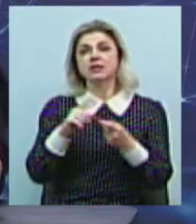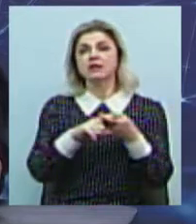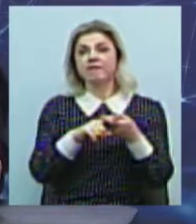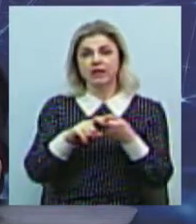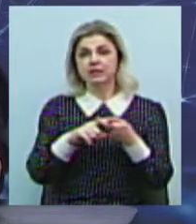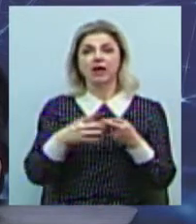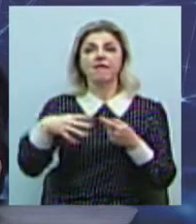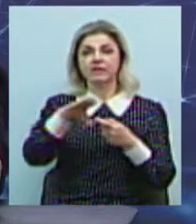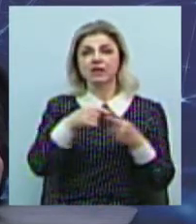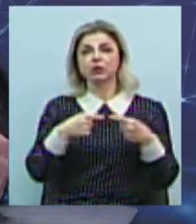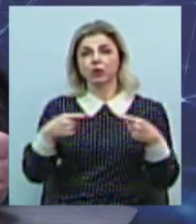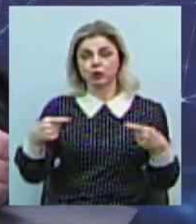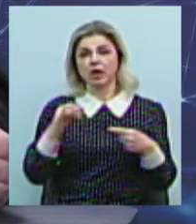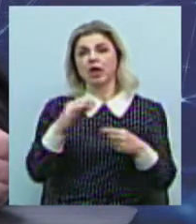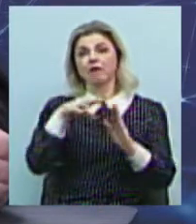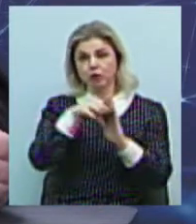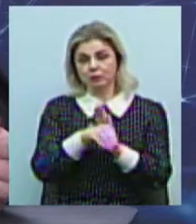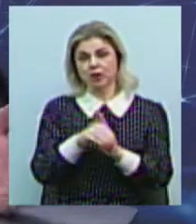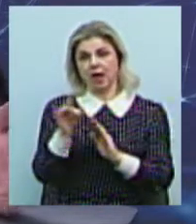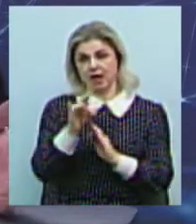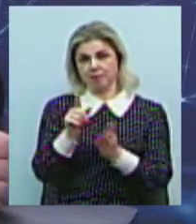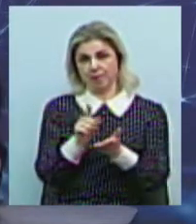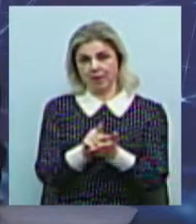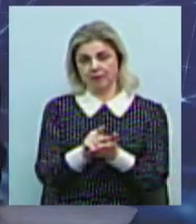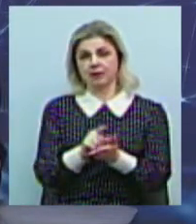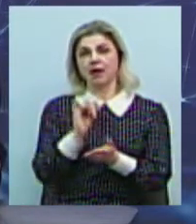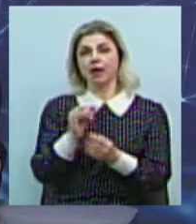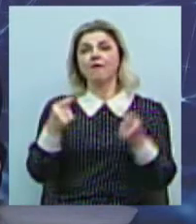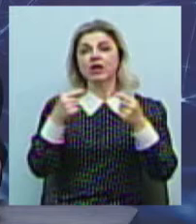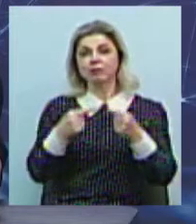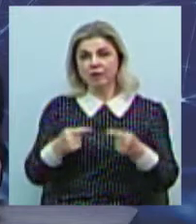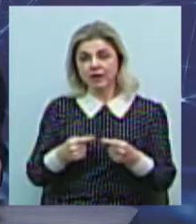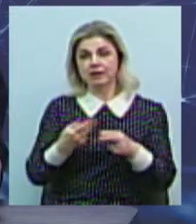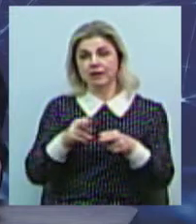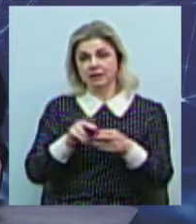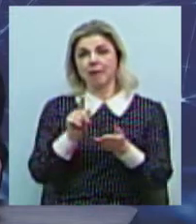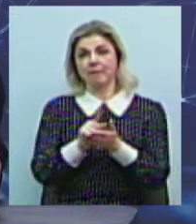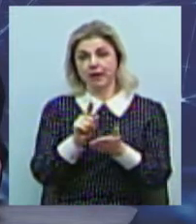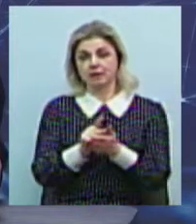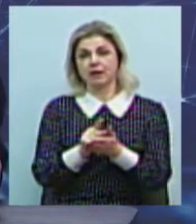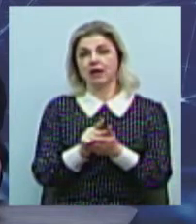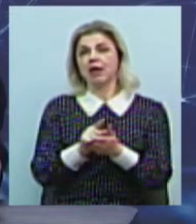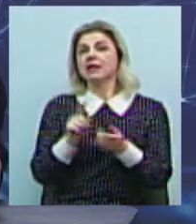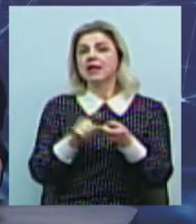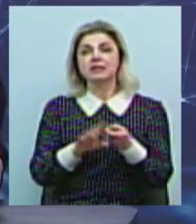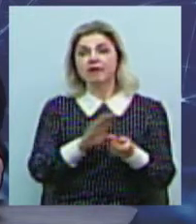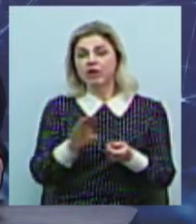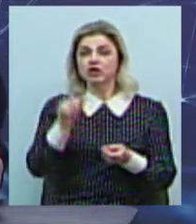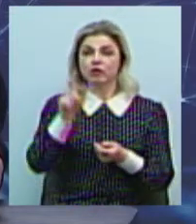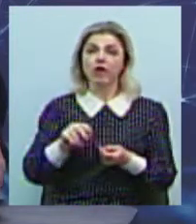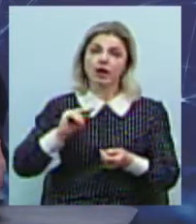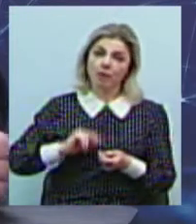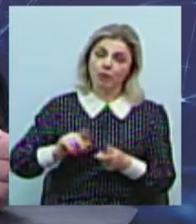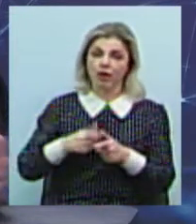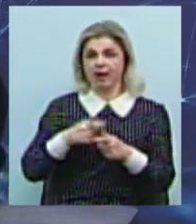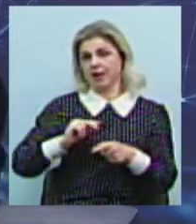всі остальні складові, в тому числі розмір пенсії. І відповідно вона, ну, це підвищення проходить незалежно від того, працює людина